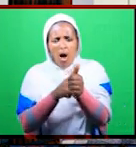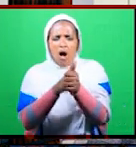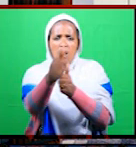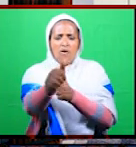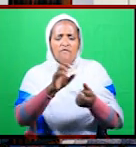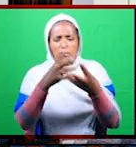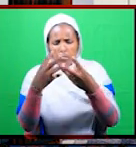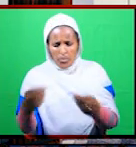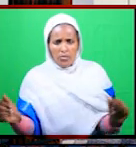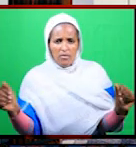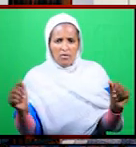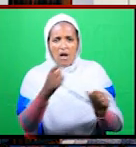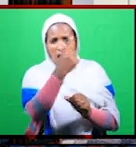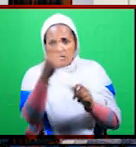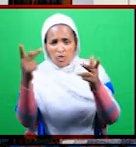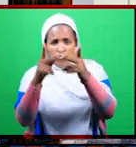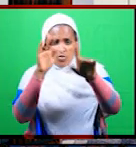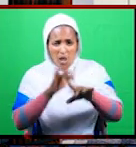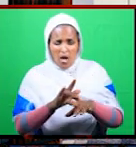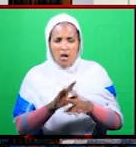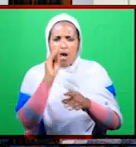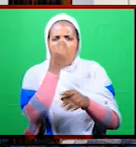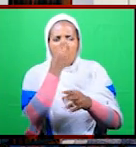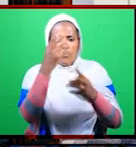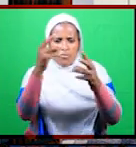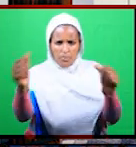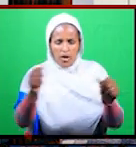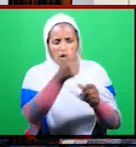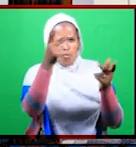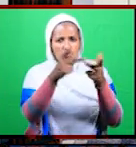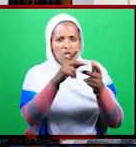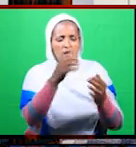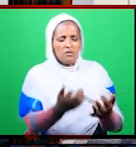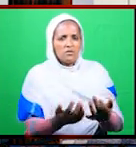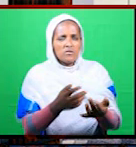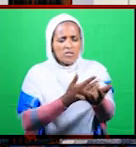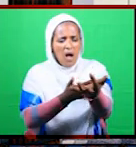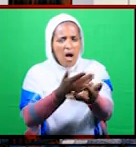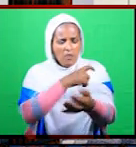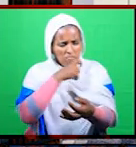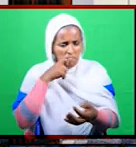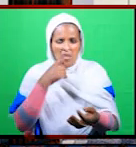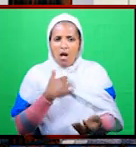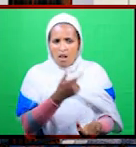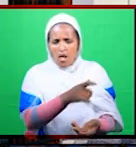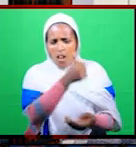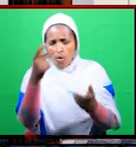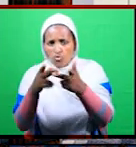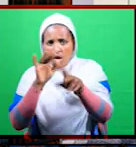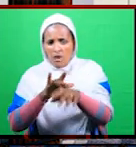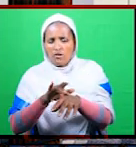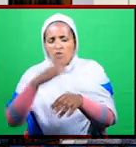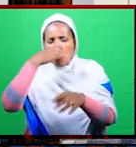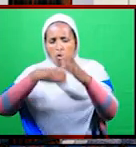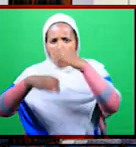ውእቱ፣ ሁሉም ኃላፊ ጠፊ ነው። አንዳንዱ ቦታ ላይ እንደ አበባ ይረግፋል ይላል፣ ሌላ ቦታ ላይ እንደ ሳር ይደርቃል ይለዋል፣